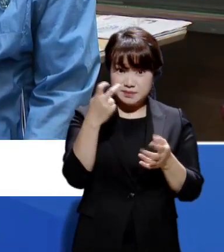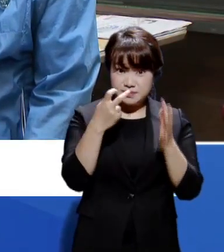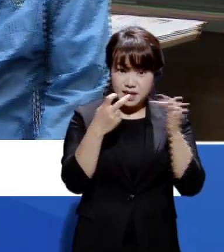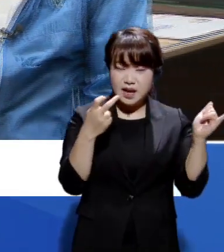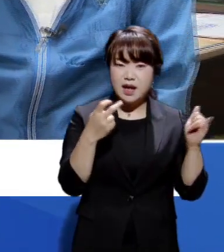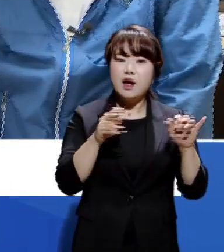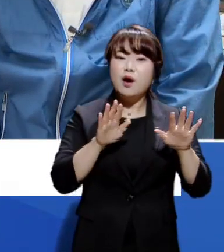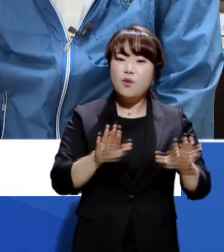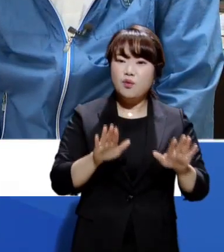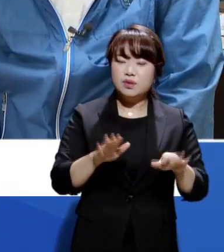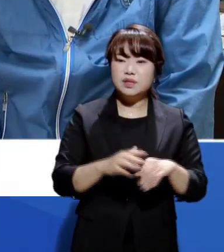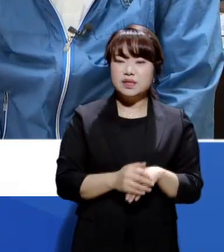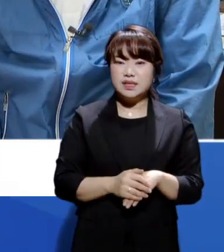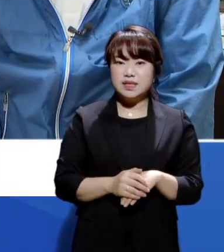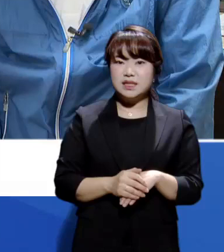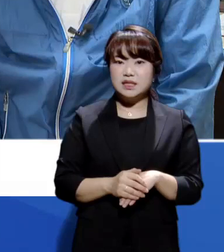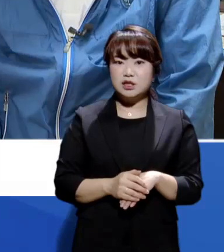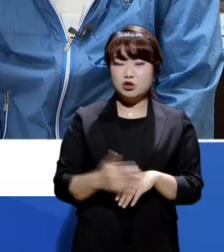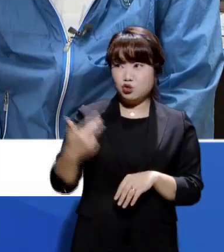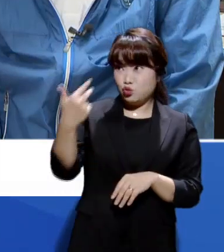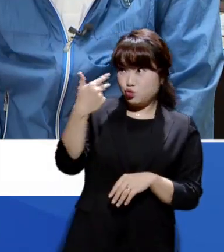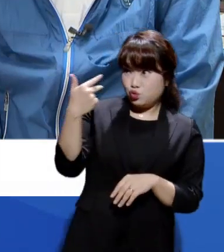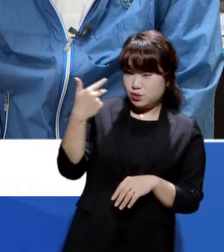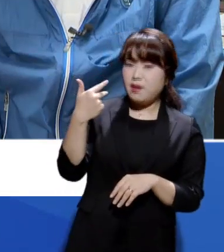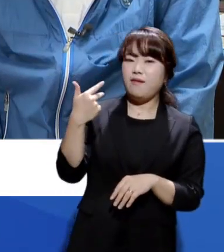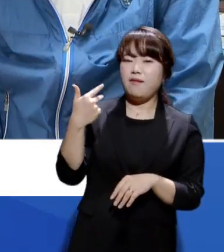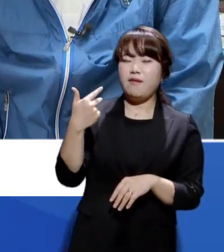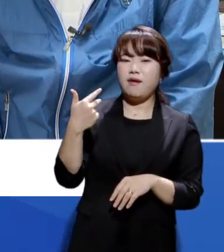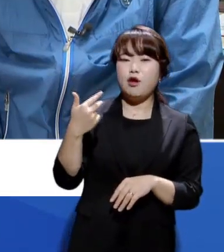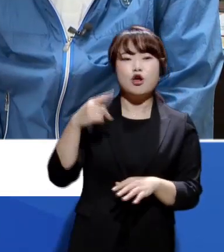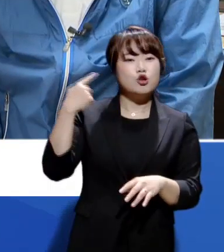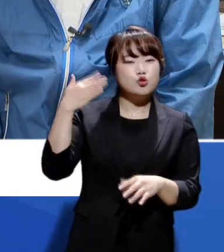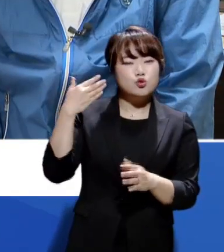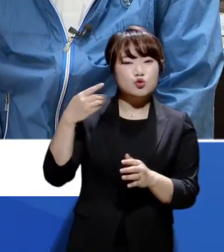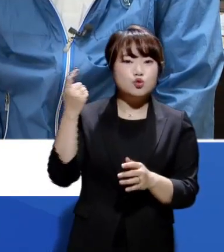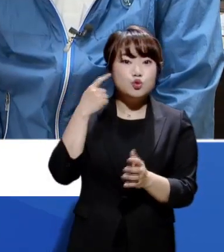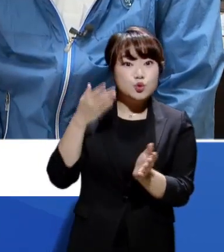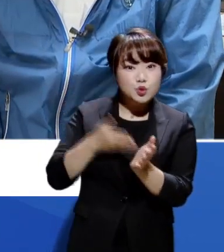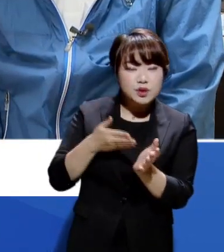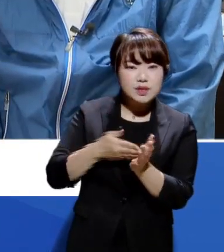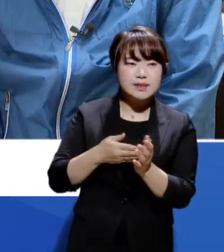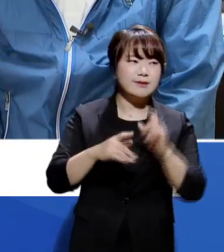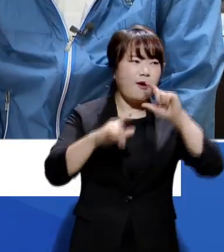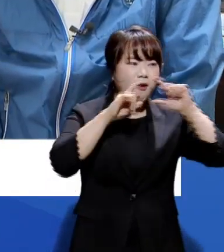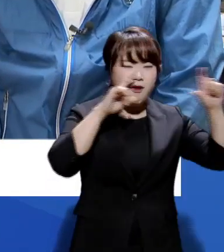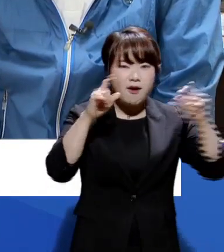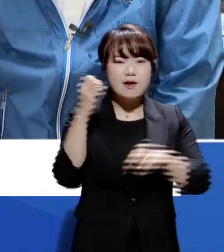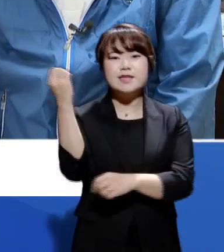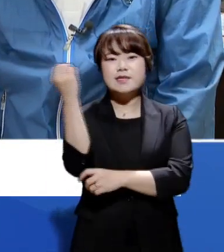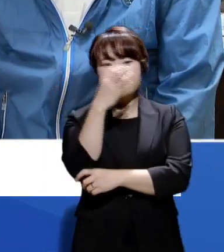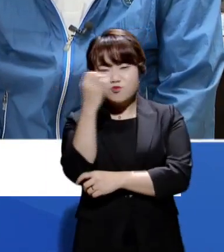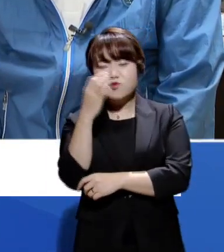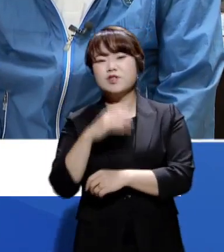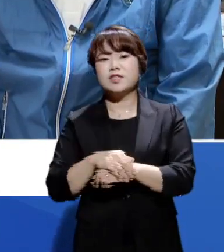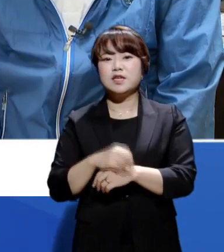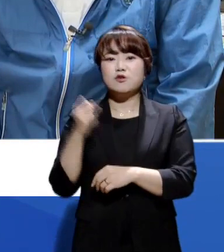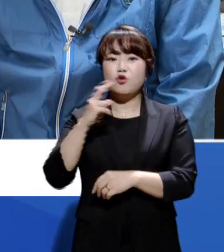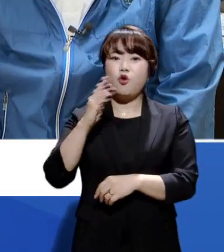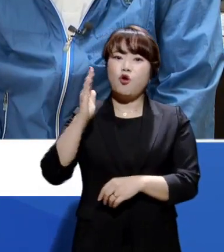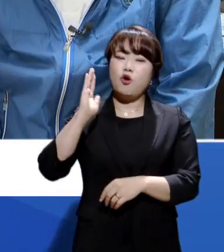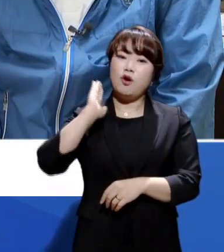오늘 뭐 취재하시는 언론뿐 아니라 다른 언론에도 많이 부탁하고 또